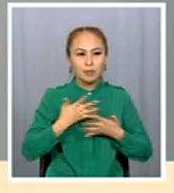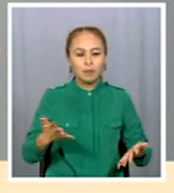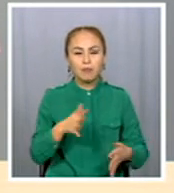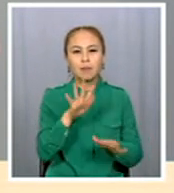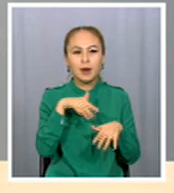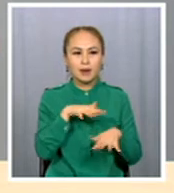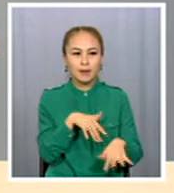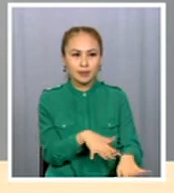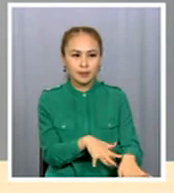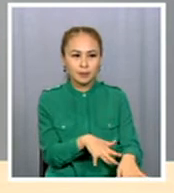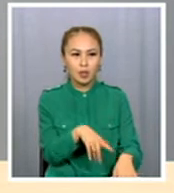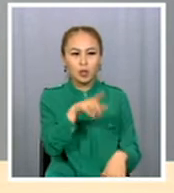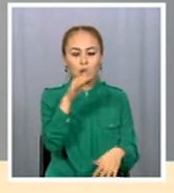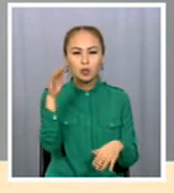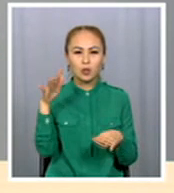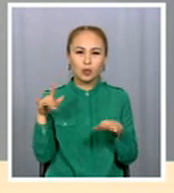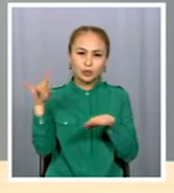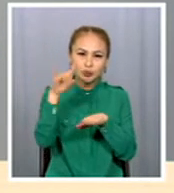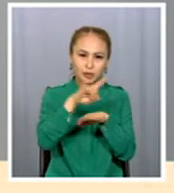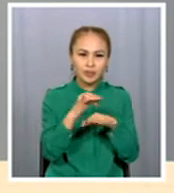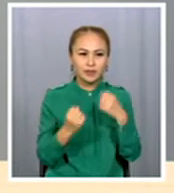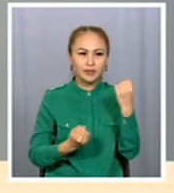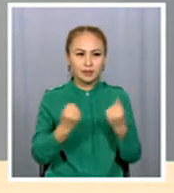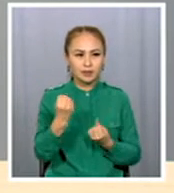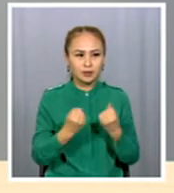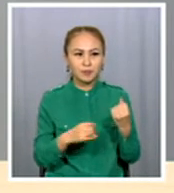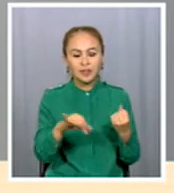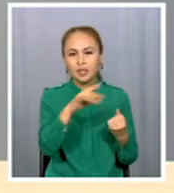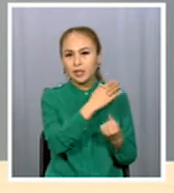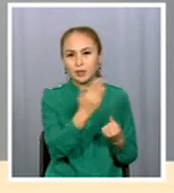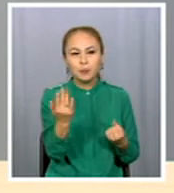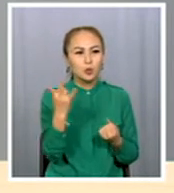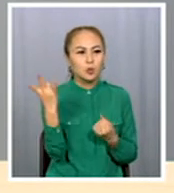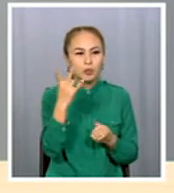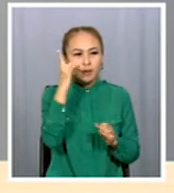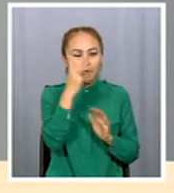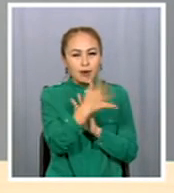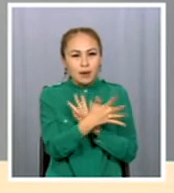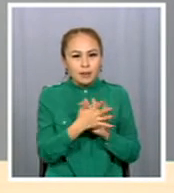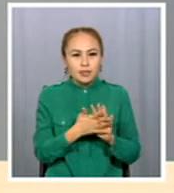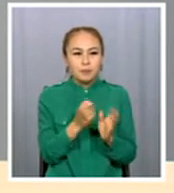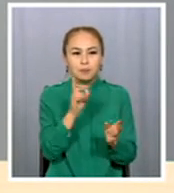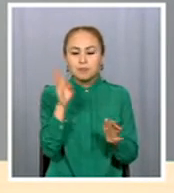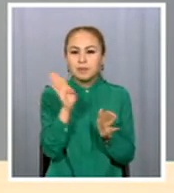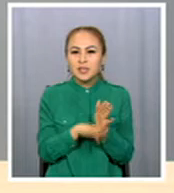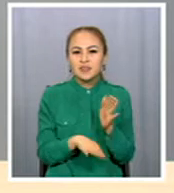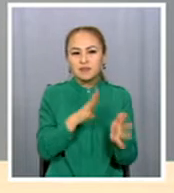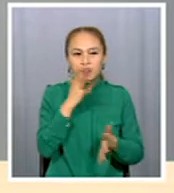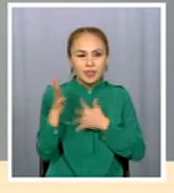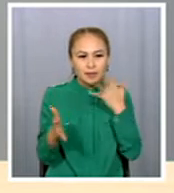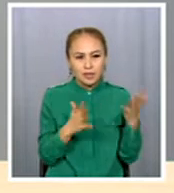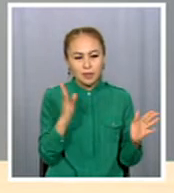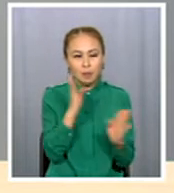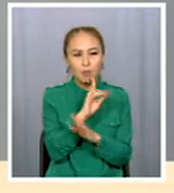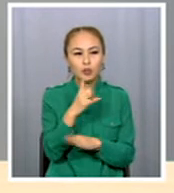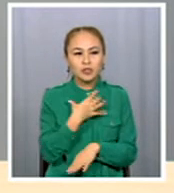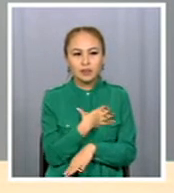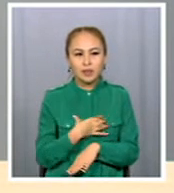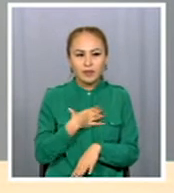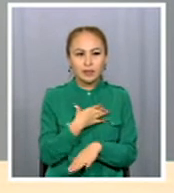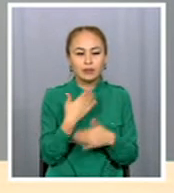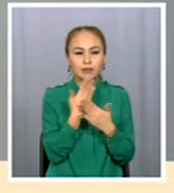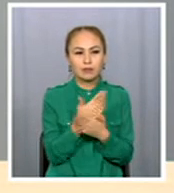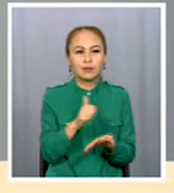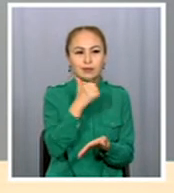морякам, летчикам и водителям. Им нужна ясная безветренная погода, потому что для них самое главное –